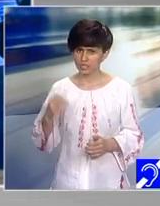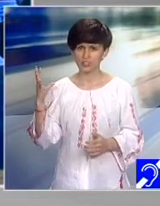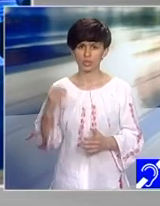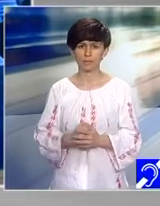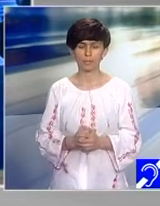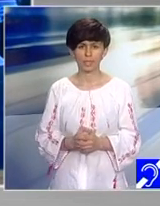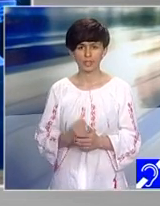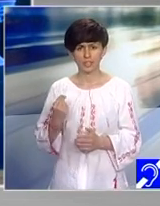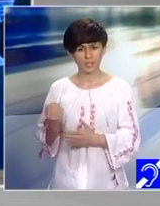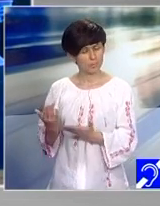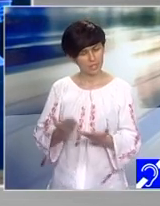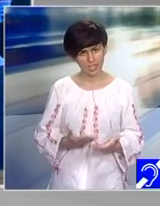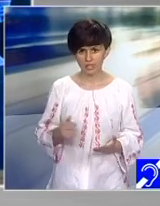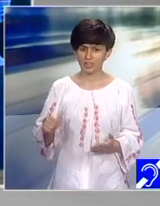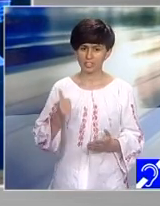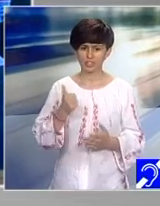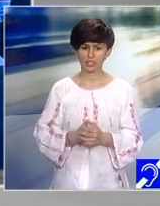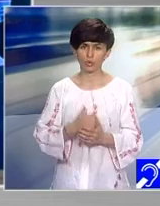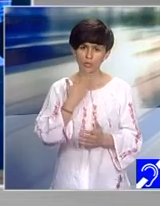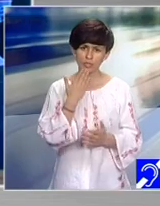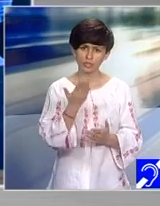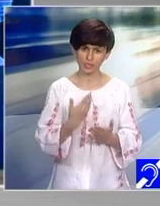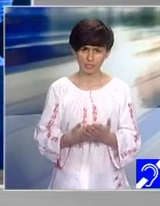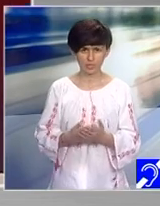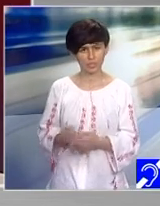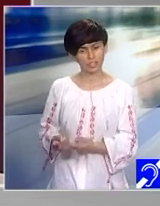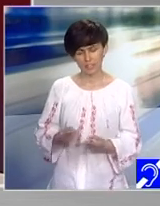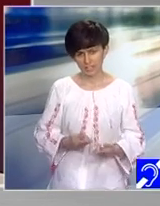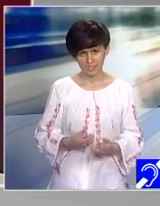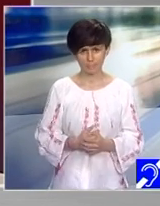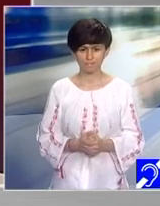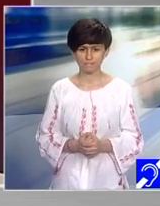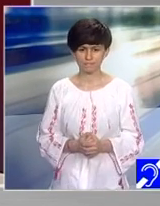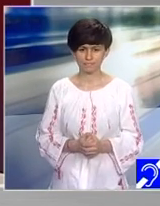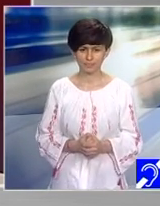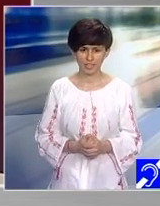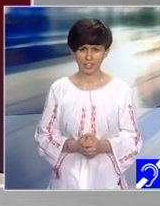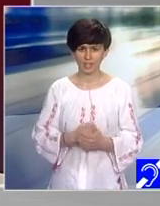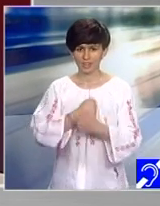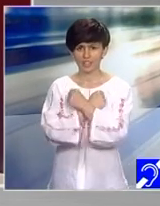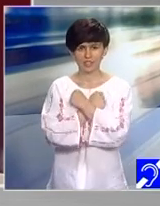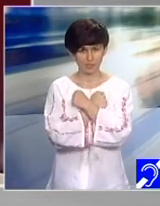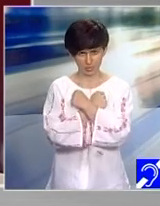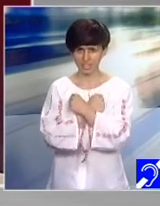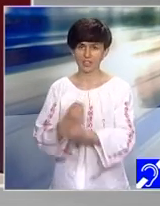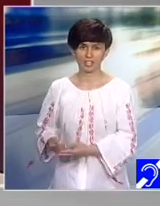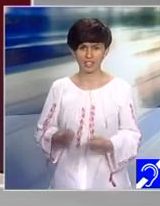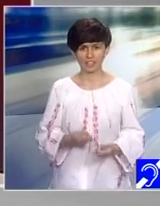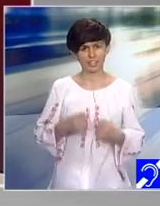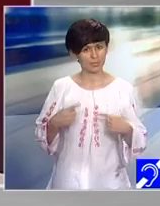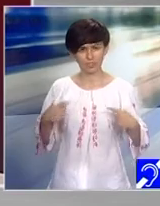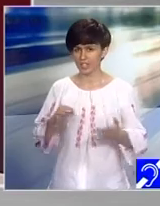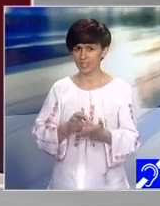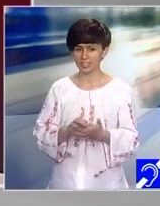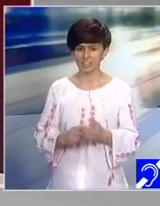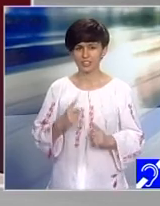bine v-am găsit, mulțumesc pentru invitație! Cu drag, de fiecare dată, chiar dacă nu ai cămeșă pe tine pentru a doua parte, oricum